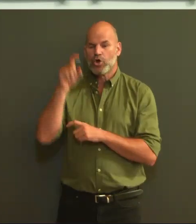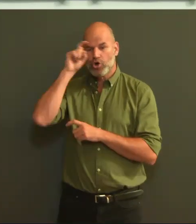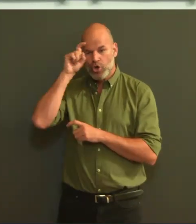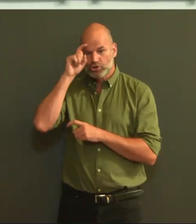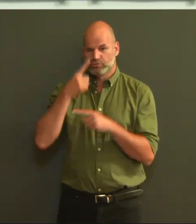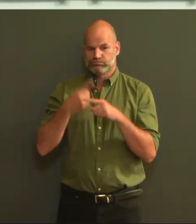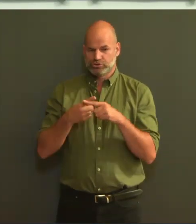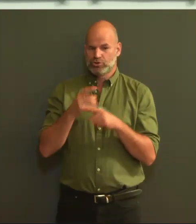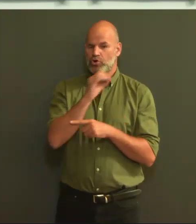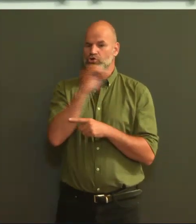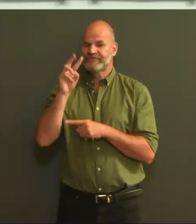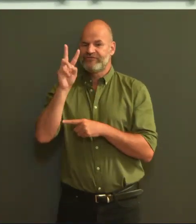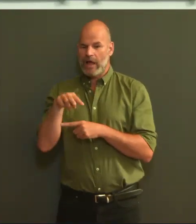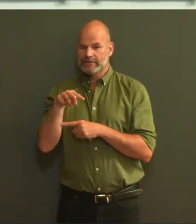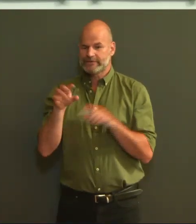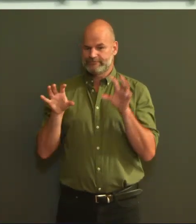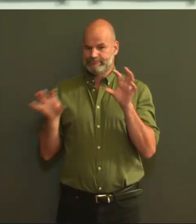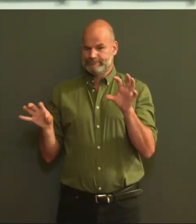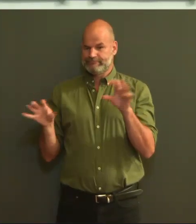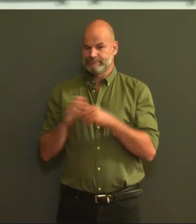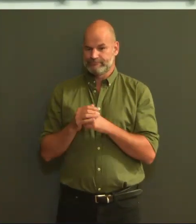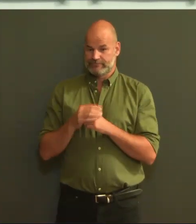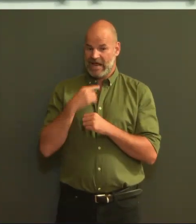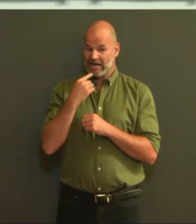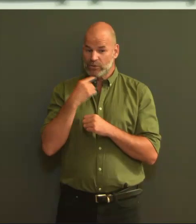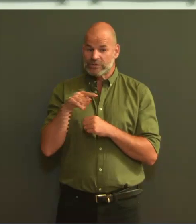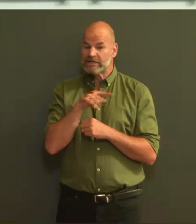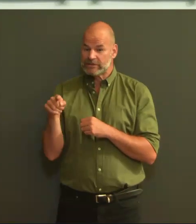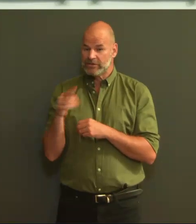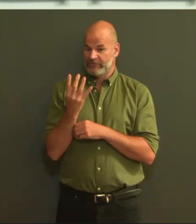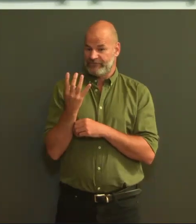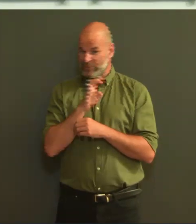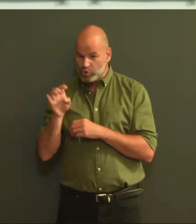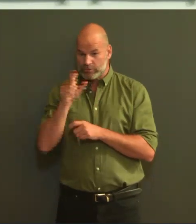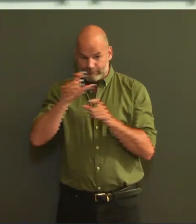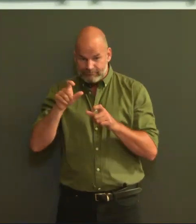zo'n 400 nieuwe gevallen per week worden geregistreerd.